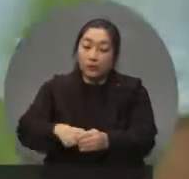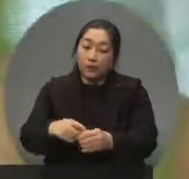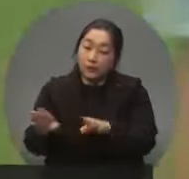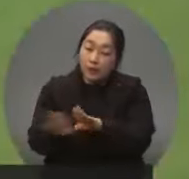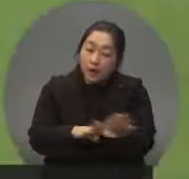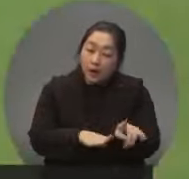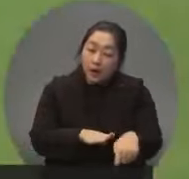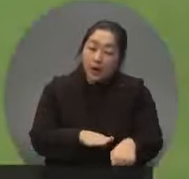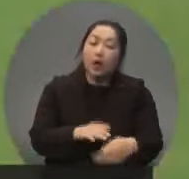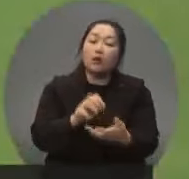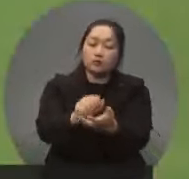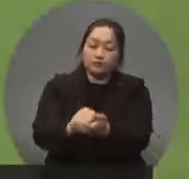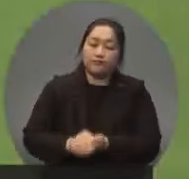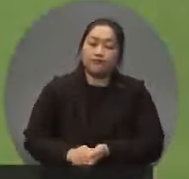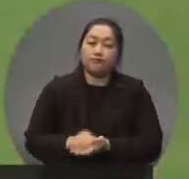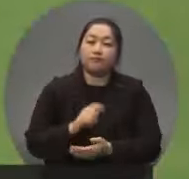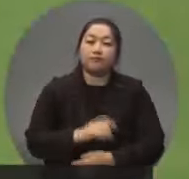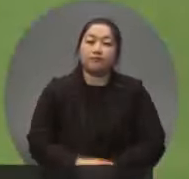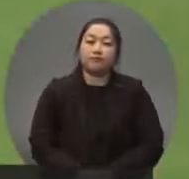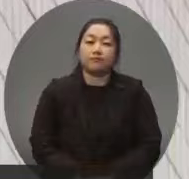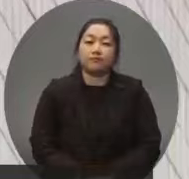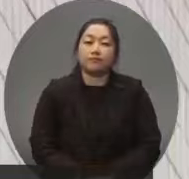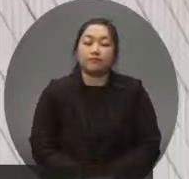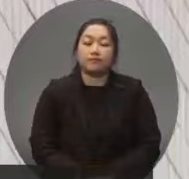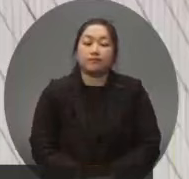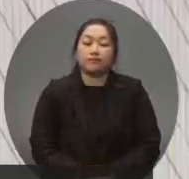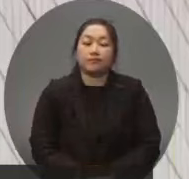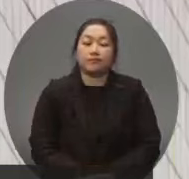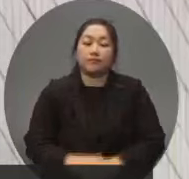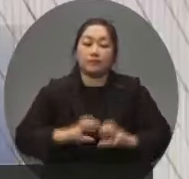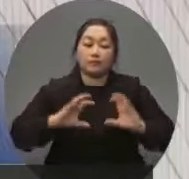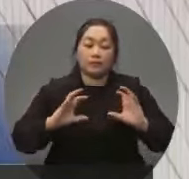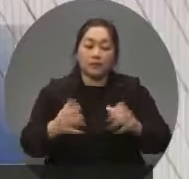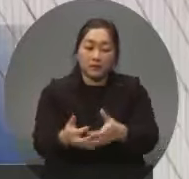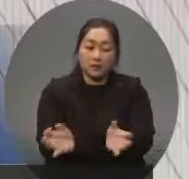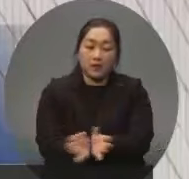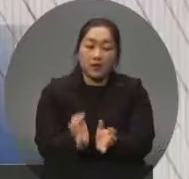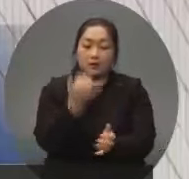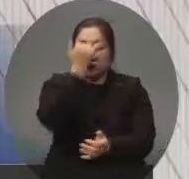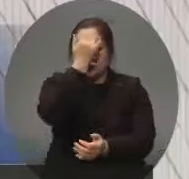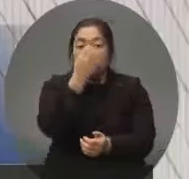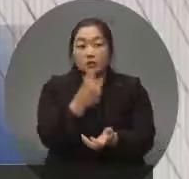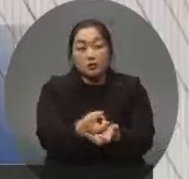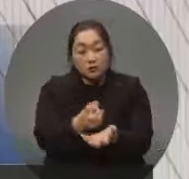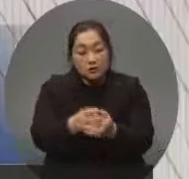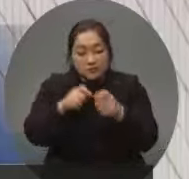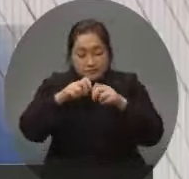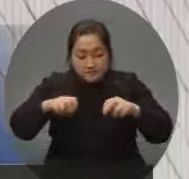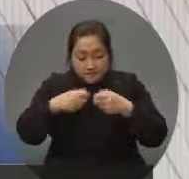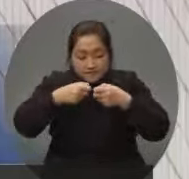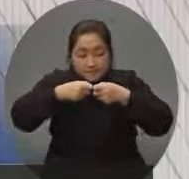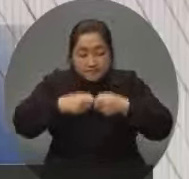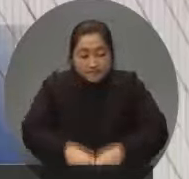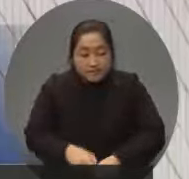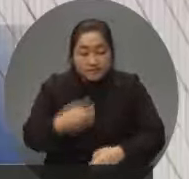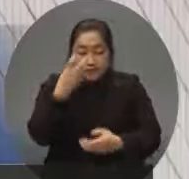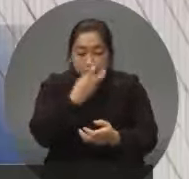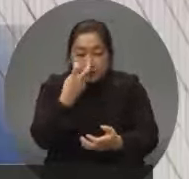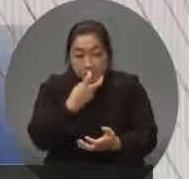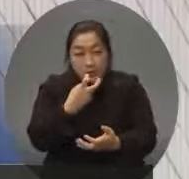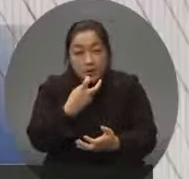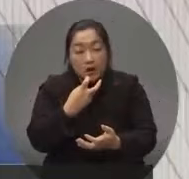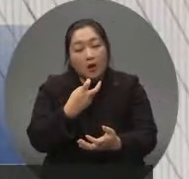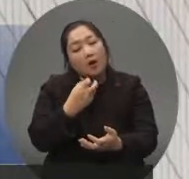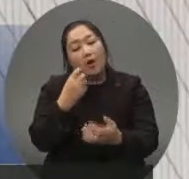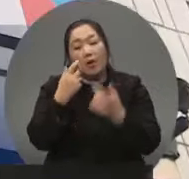해명을 그대로 받아들였습니다 당 윤리 규칙을 몇밀리 검토한 결과 윤리 규칙을 명백하게 위반한 것으로